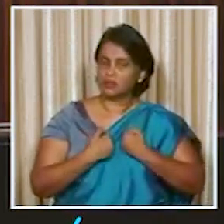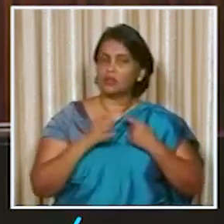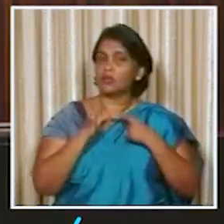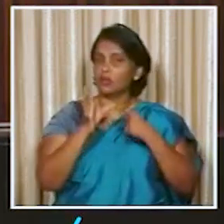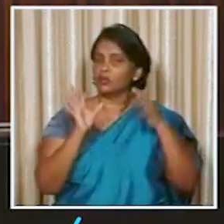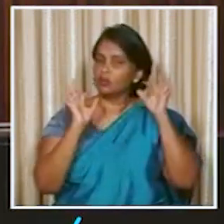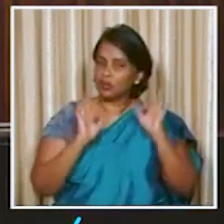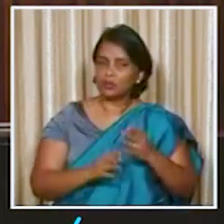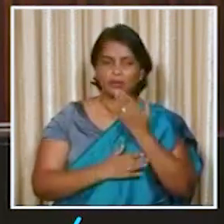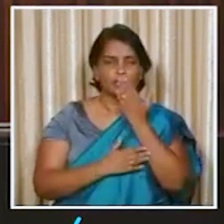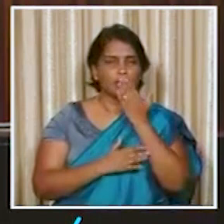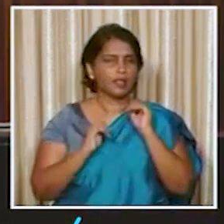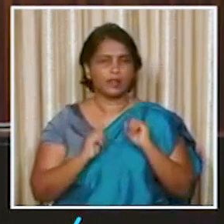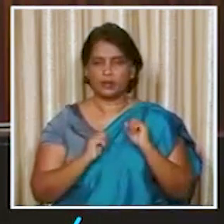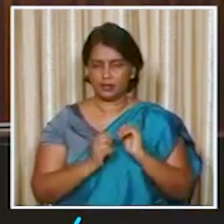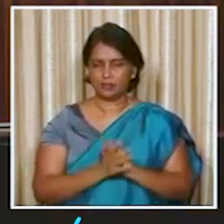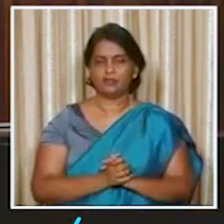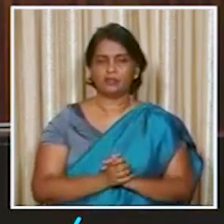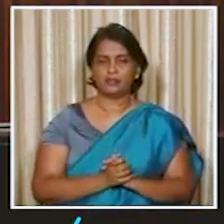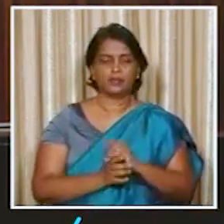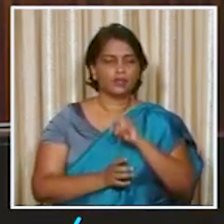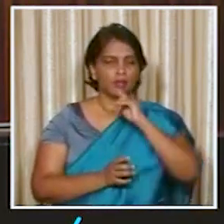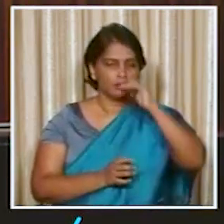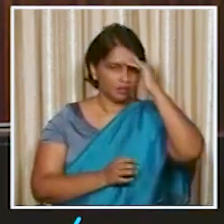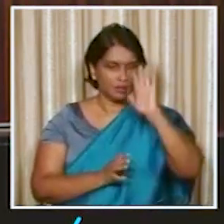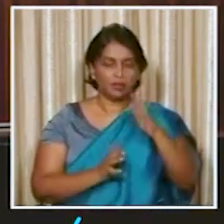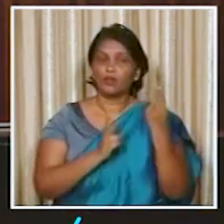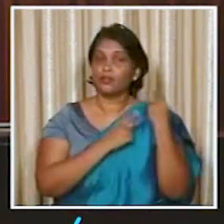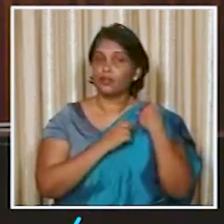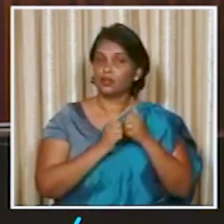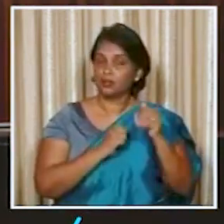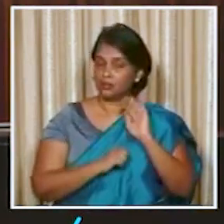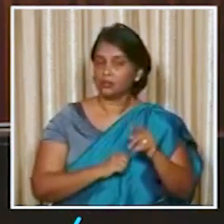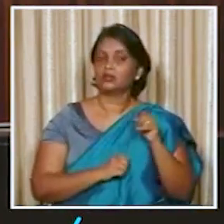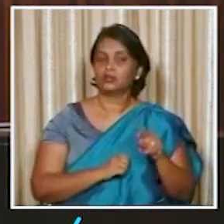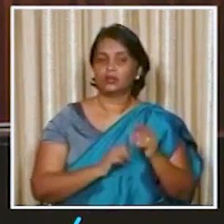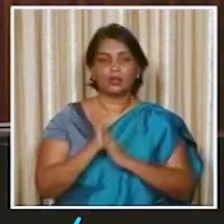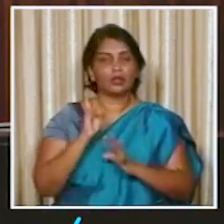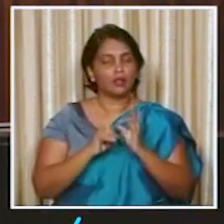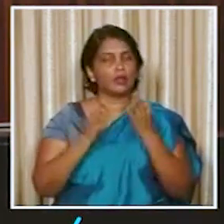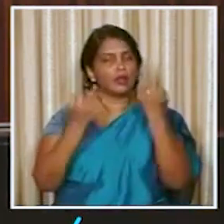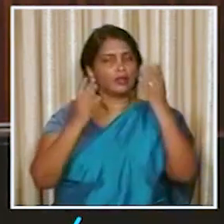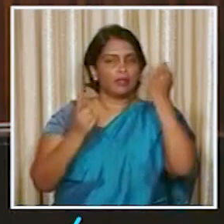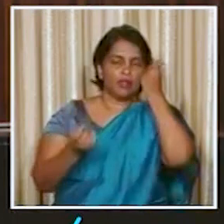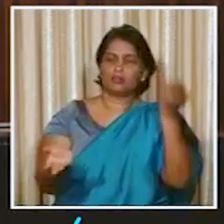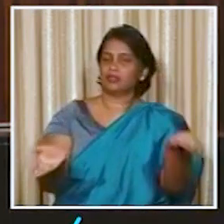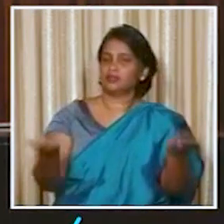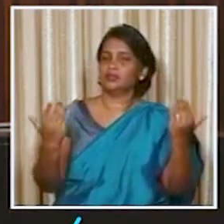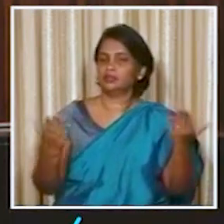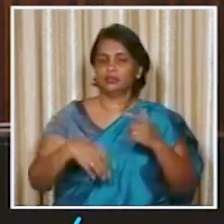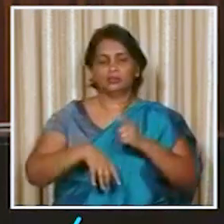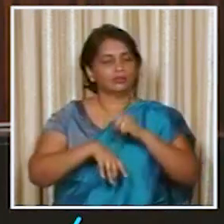නොදී නිහඬව සිටින්නේ ඇයිද යන්නයි. කතානායකවරයාගේ කාර්යභාරය වනුයේ මන්ත්‍රීවරු නිදහසේ තම අදහස් ප්‍රකාශ කිරීමට